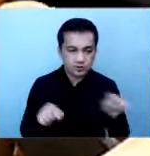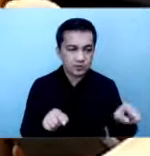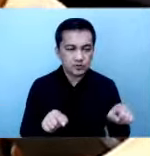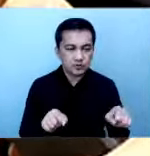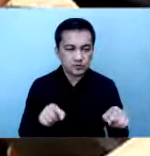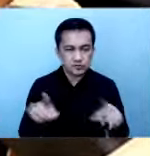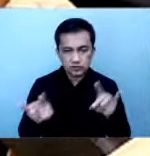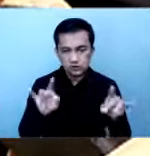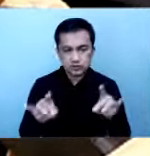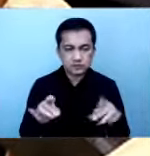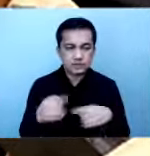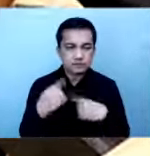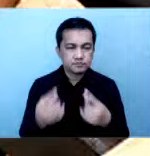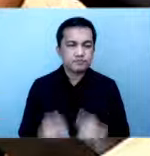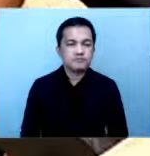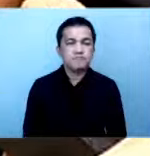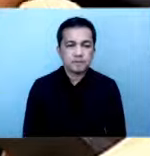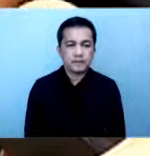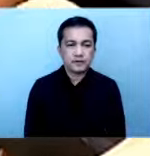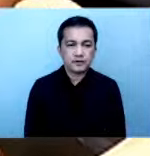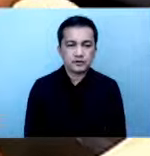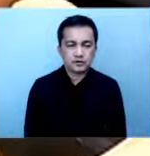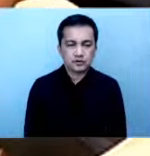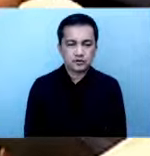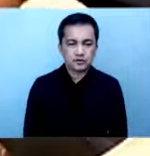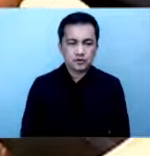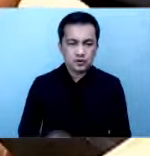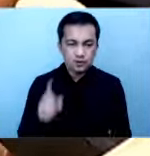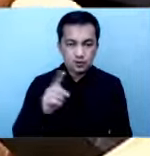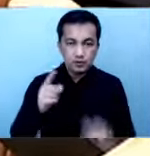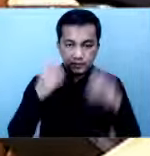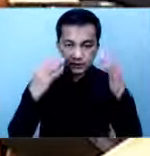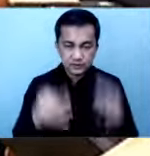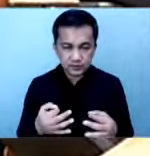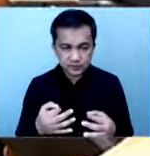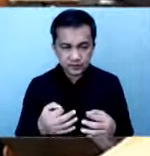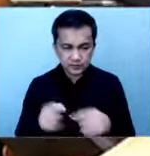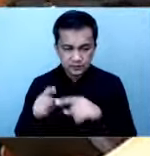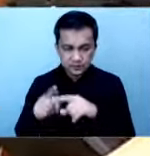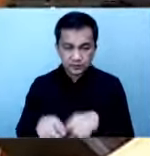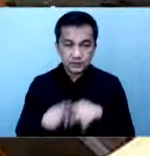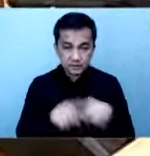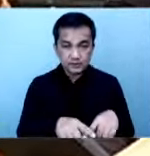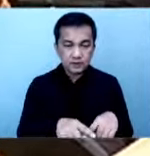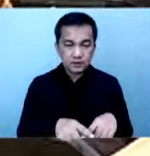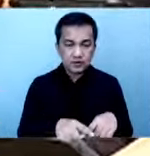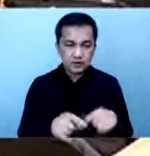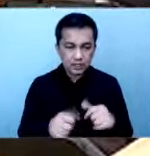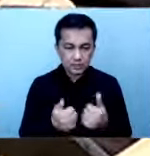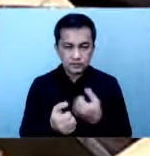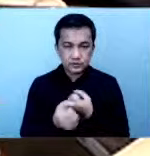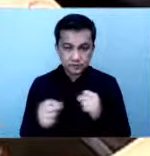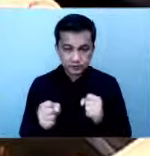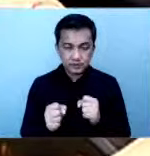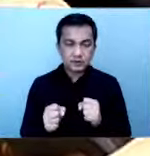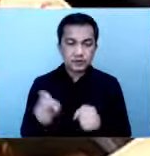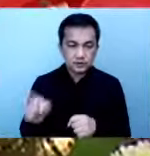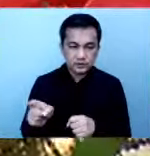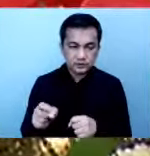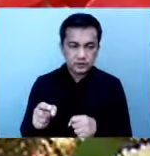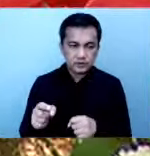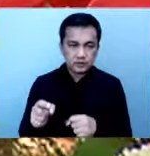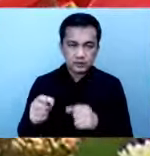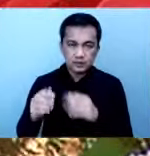so far. Kung ano po yung magiging decision, it will be based again on how safe and secured the facility will